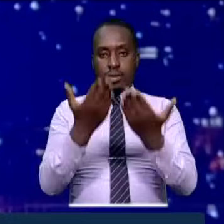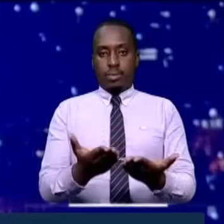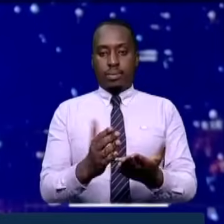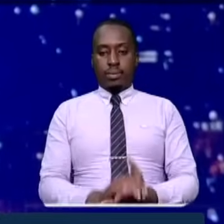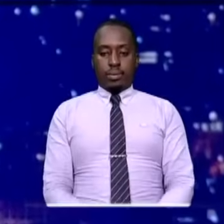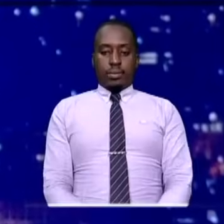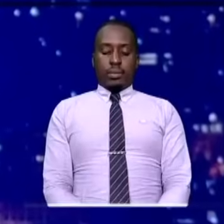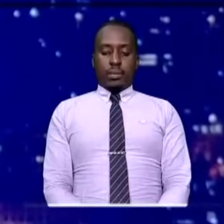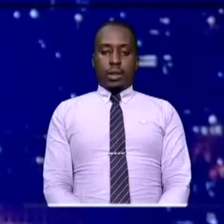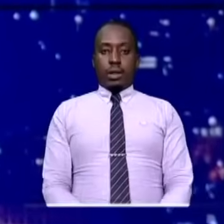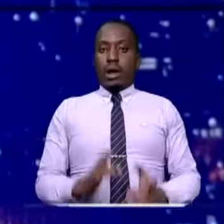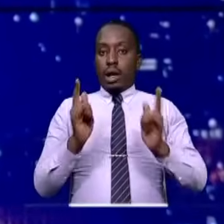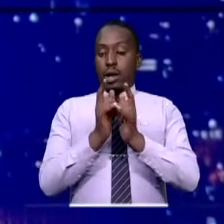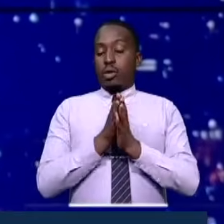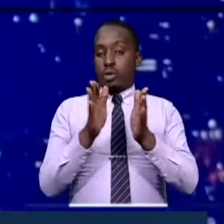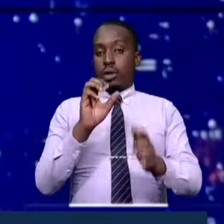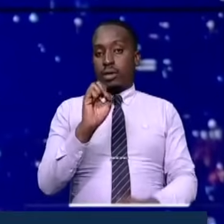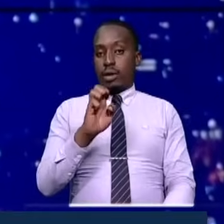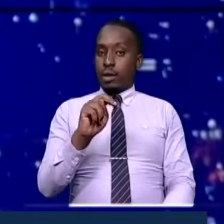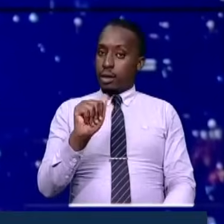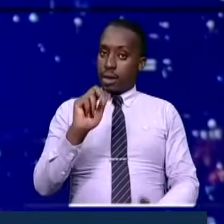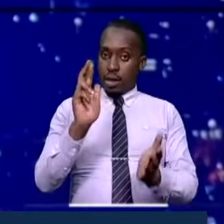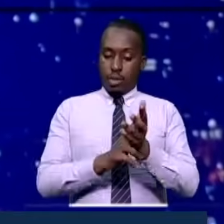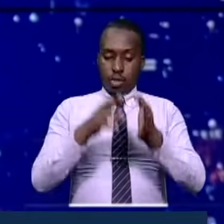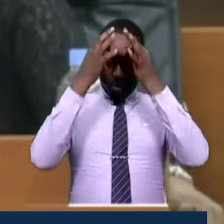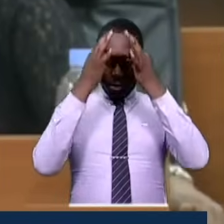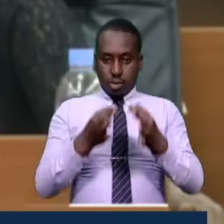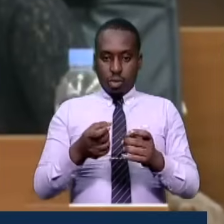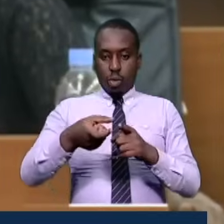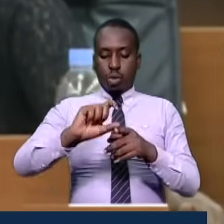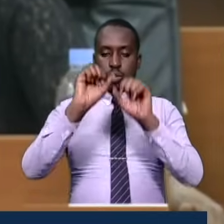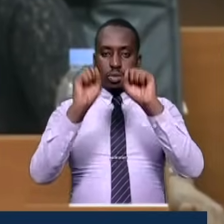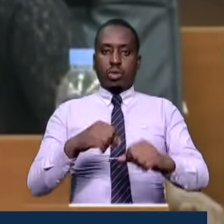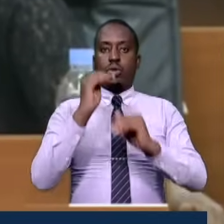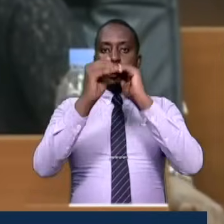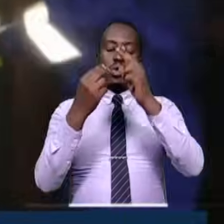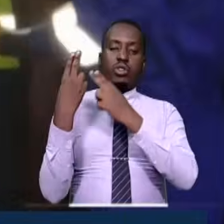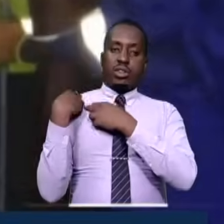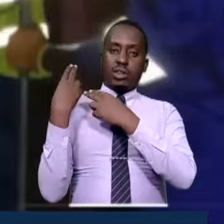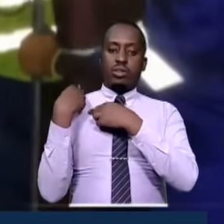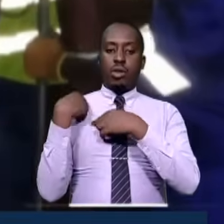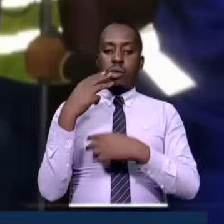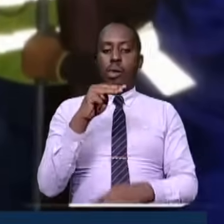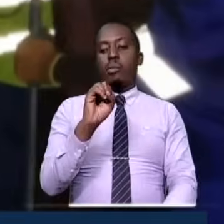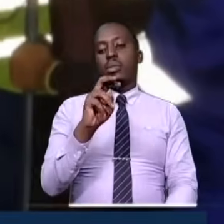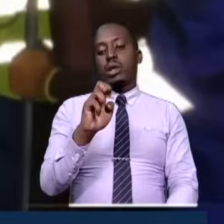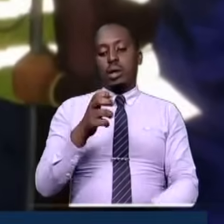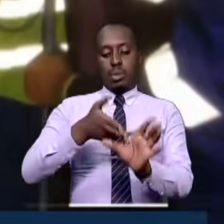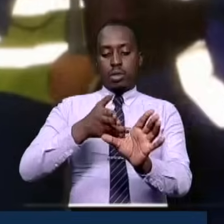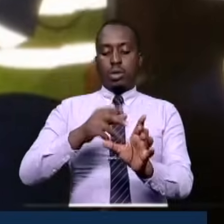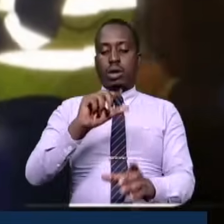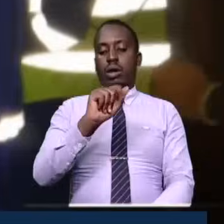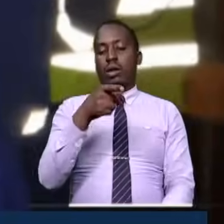zikurikira inteko rusange ya Sena yemeje umwanzuro wo kongerera ubushobozi urwego rushinzwe mine petrole na gaz mu